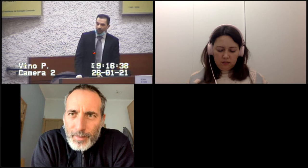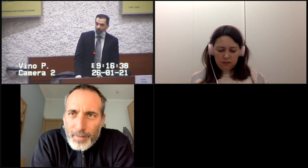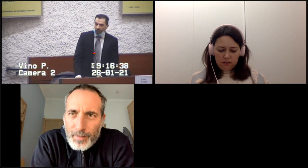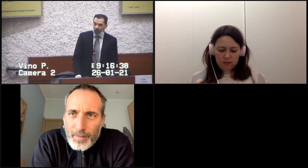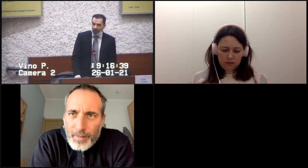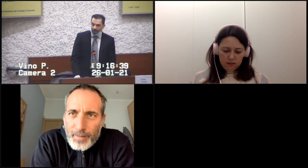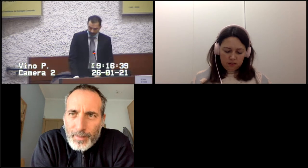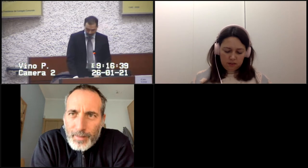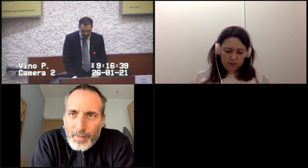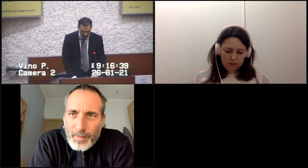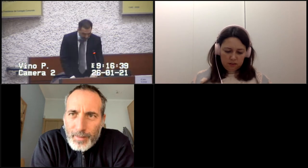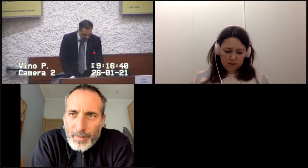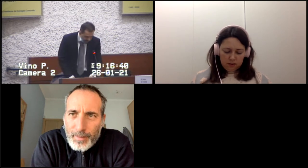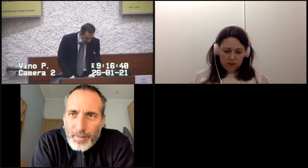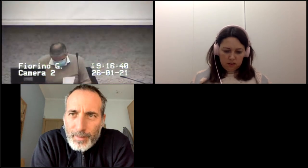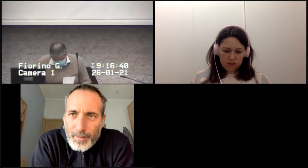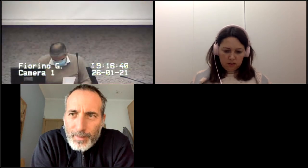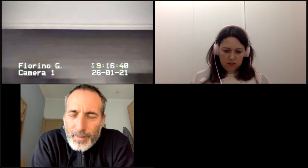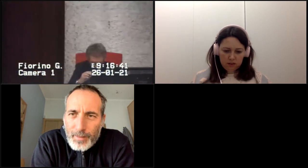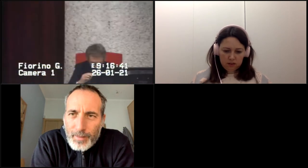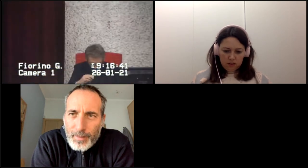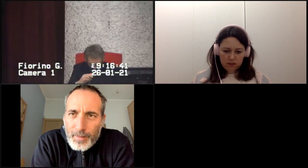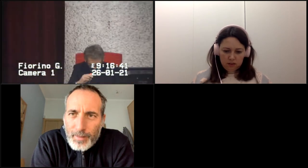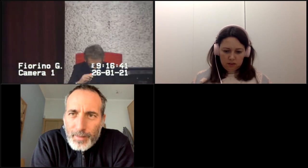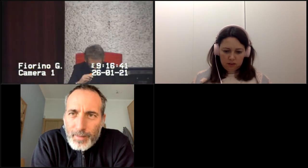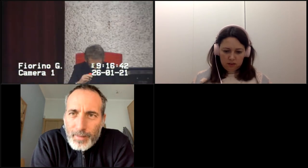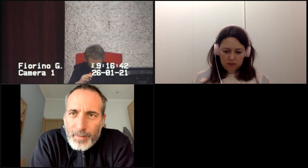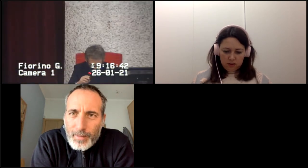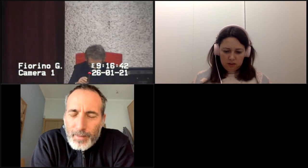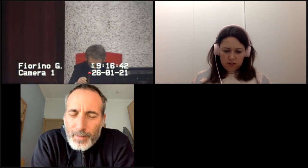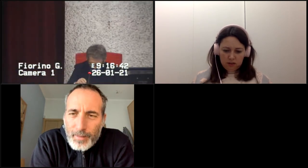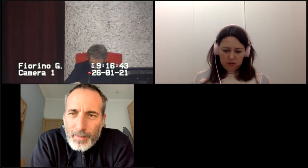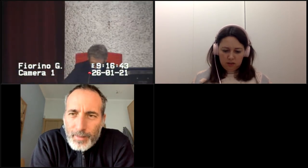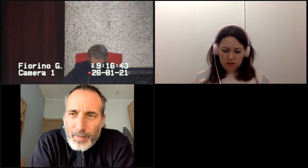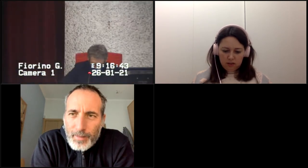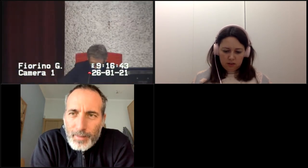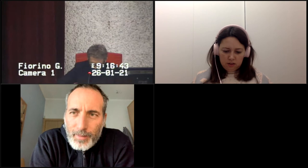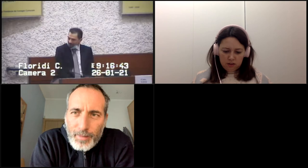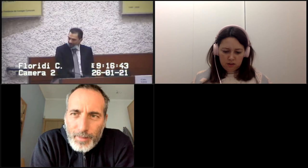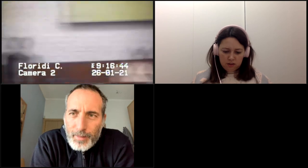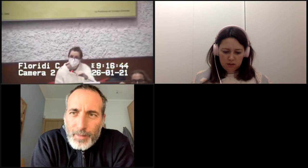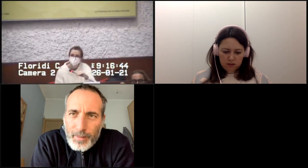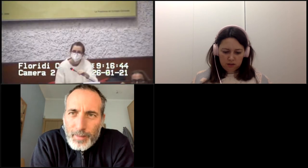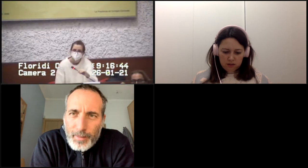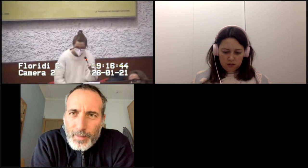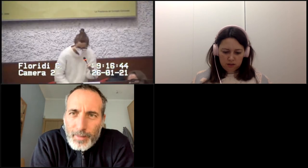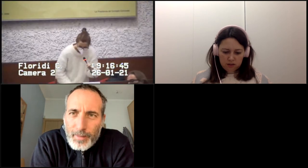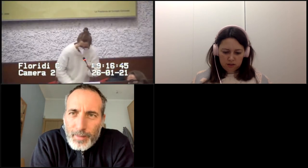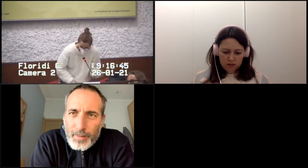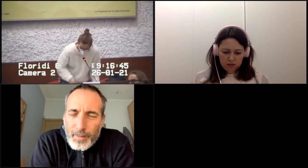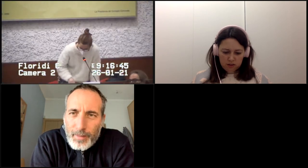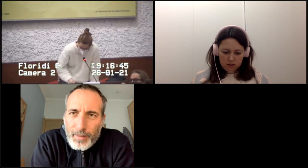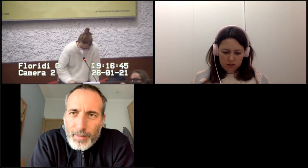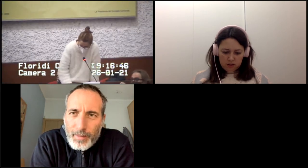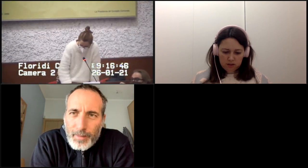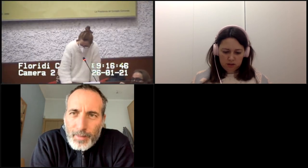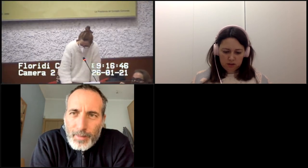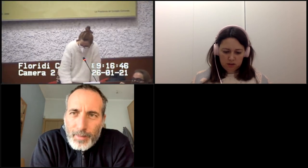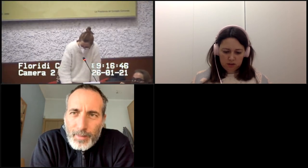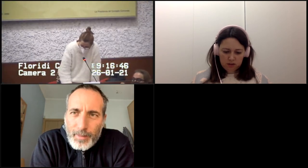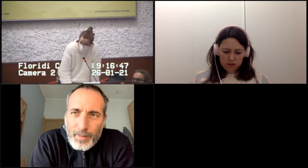modo favorevole. Grazie. Grazie. Sesto al primo posto, consigliera Floridi. Grazie